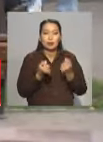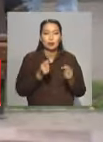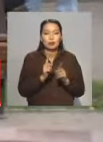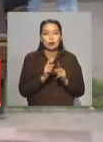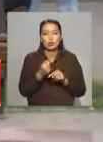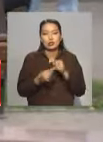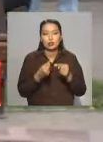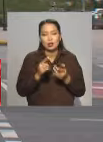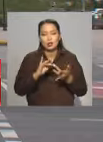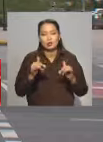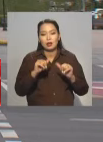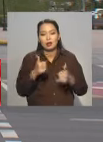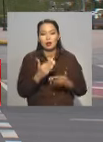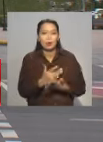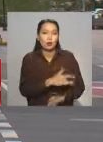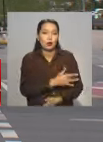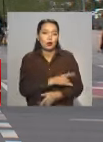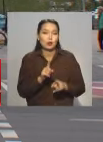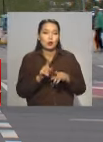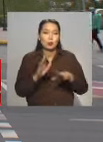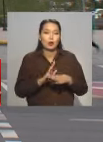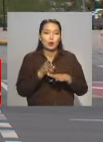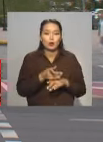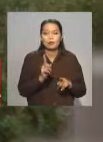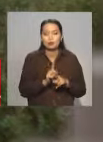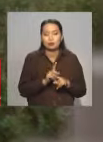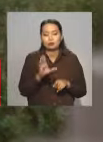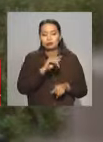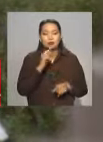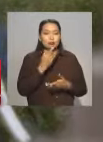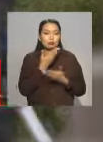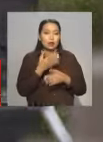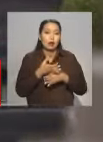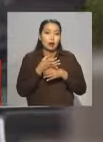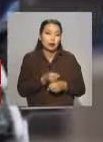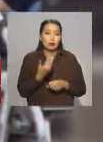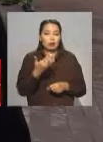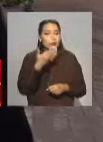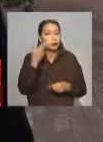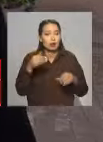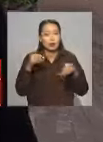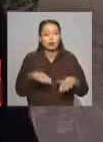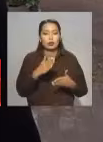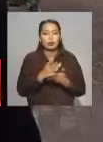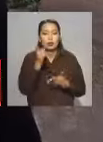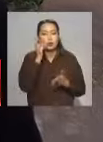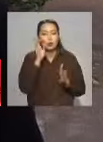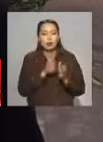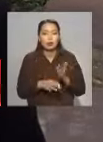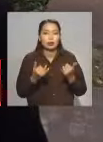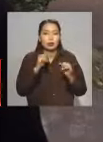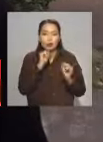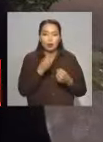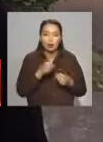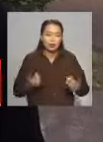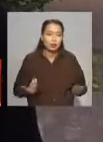онлайн рәсімдейді. Қызмет көрсететін орындарға барып, табалдырықты тоздырмайды. Қысқасы, бәрі оңай шешіледі. Телефонсыз өмір сүру қазір мүмкін емес,